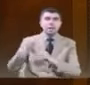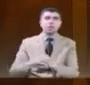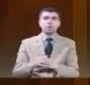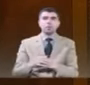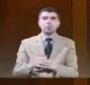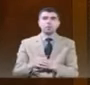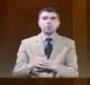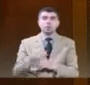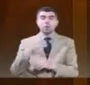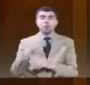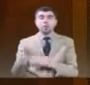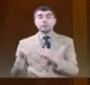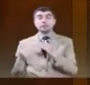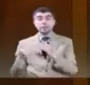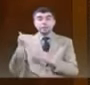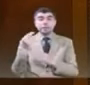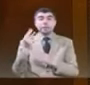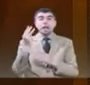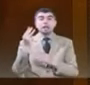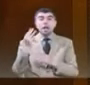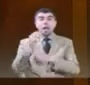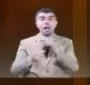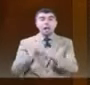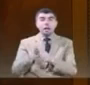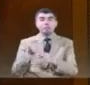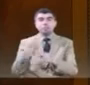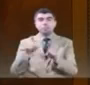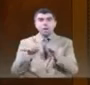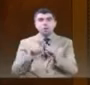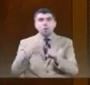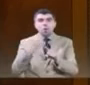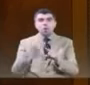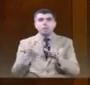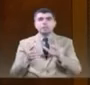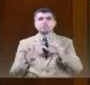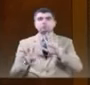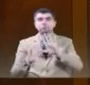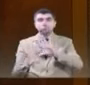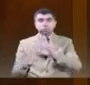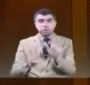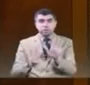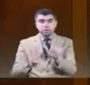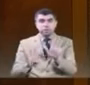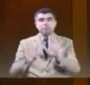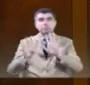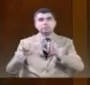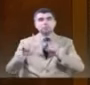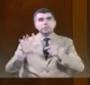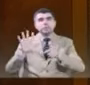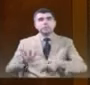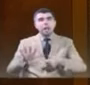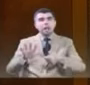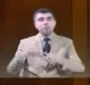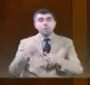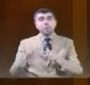ربما من اللي غيتزاد 3 سنوات اللي كان غيخرج ب 9000 درهم غيخرج ب 9700 ولا 9800 درهم،